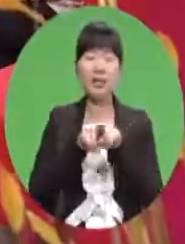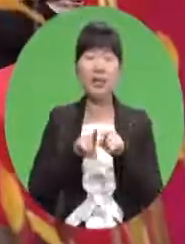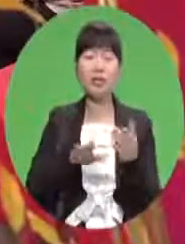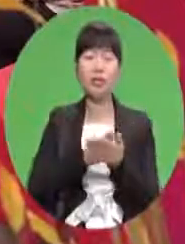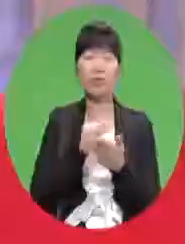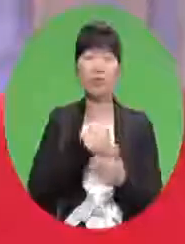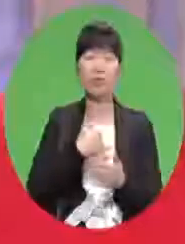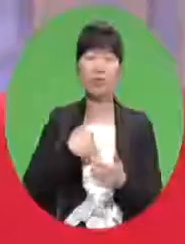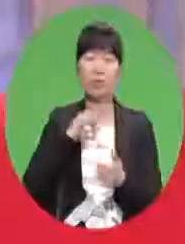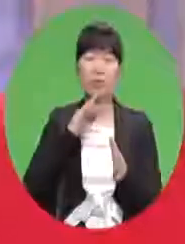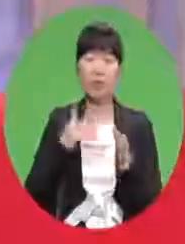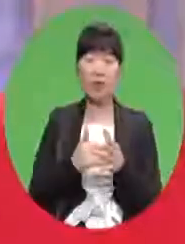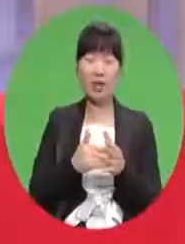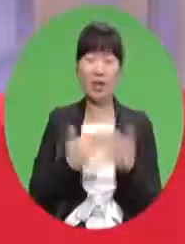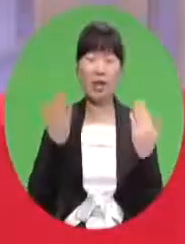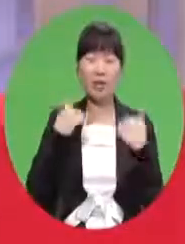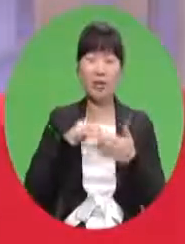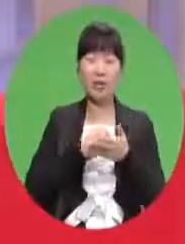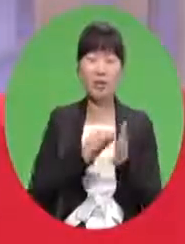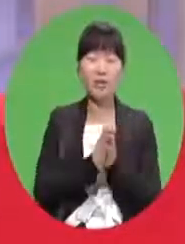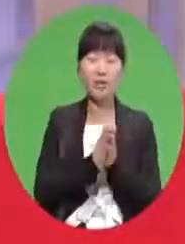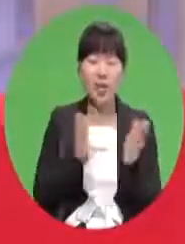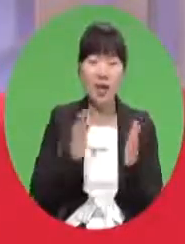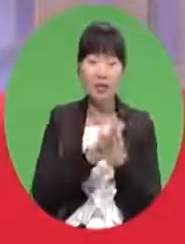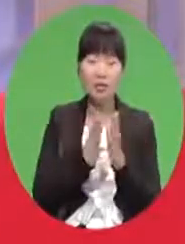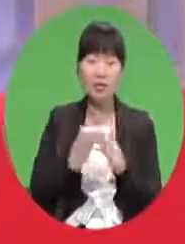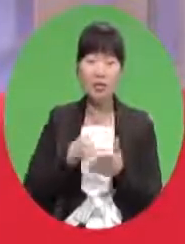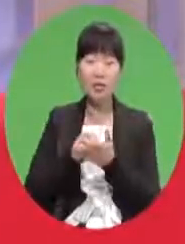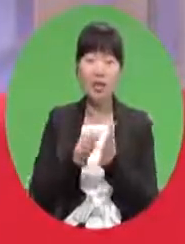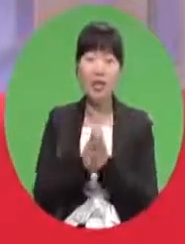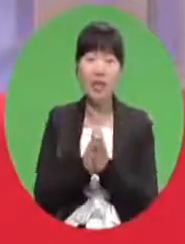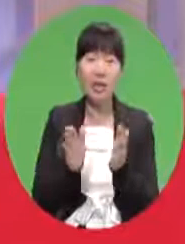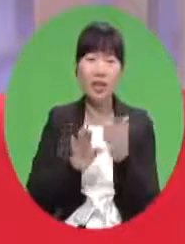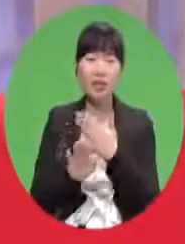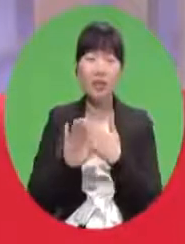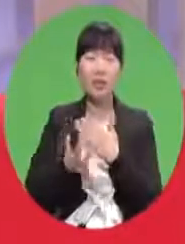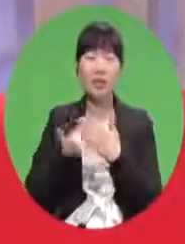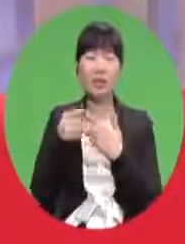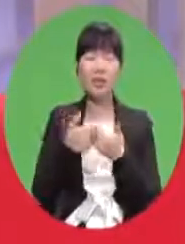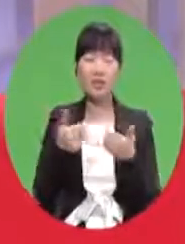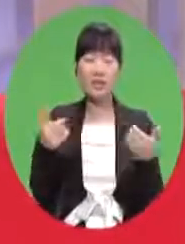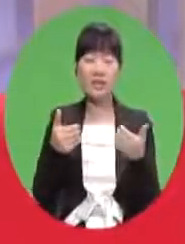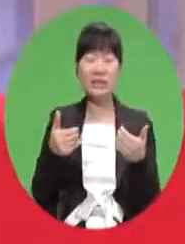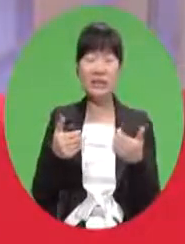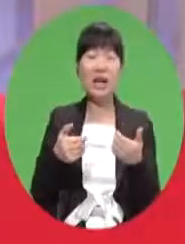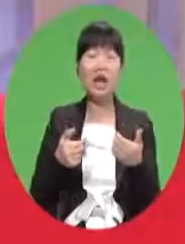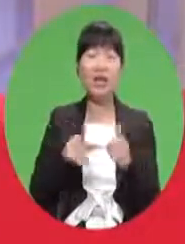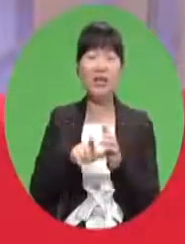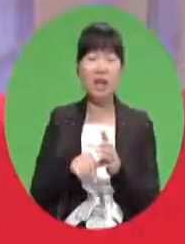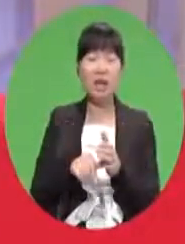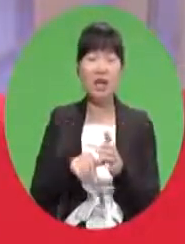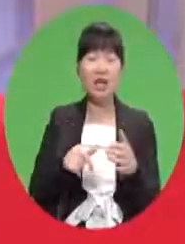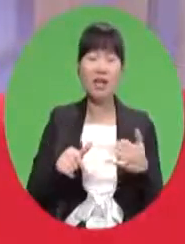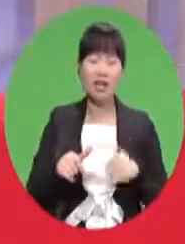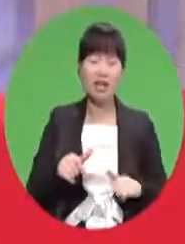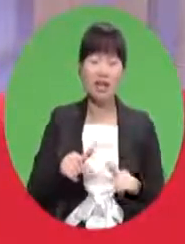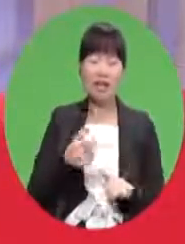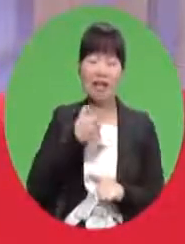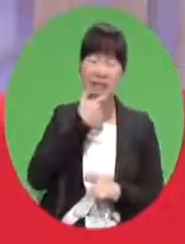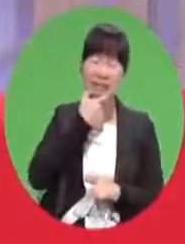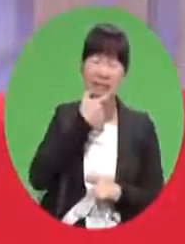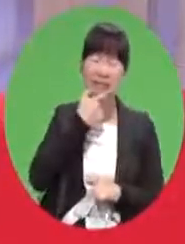있고요. 네. 그리고 이제 등원을 하기 시작하면 처음에는 분리를 시도하지만 아이가 강력히 거부를 한다면 이제 체계적으로 또